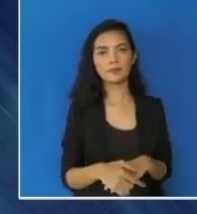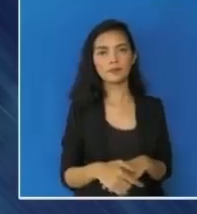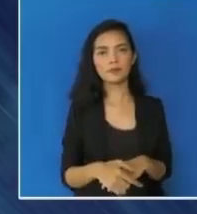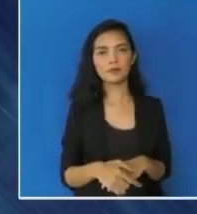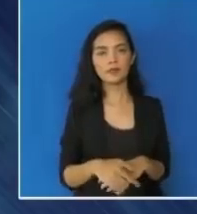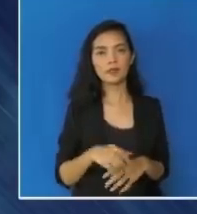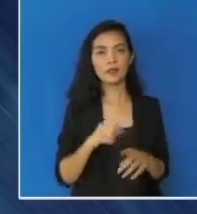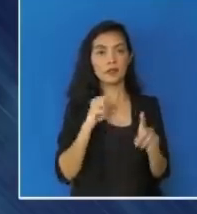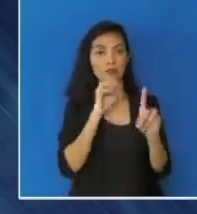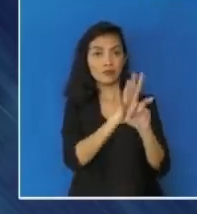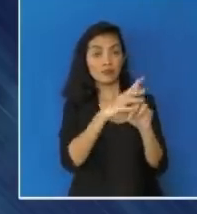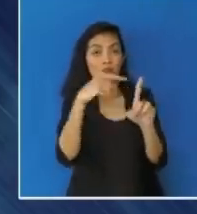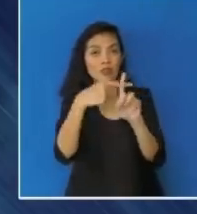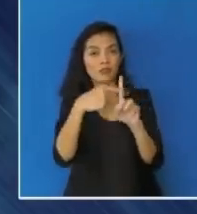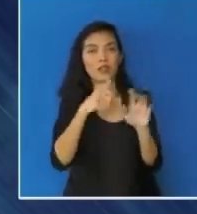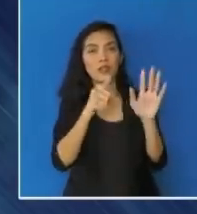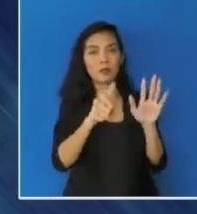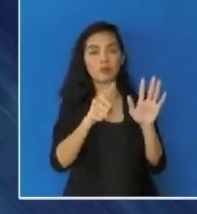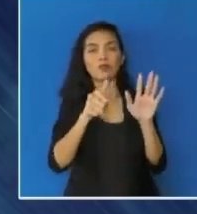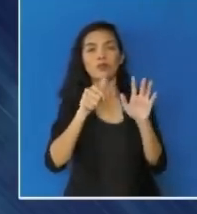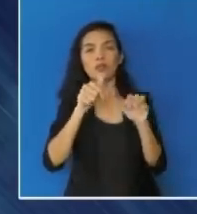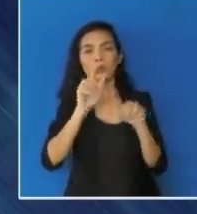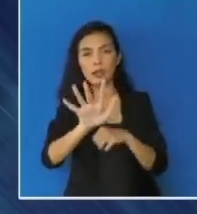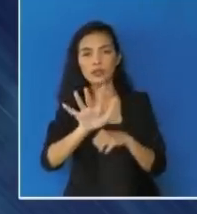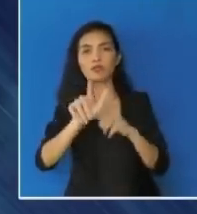adalah 6.575 orang.